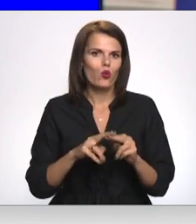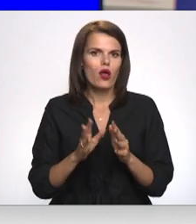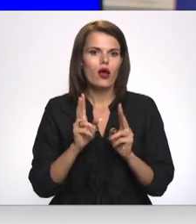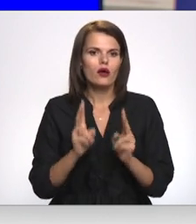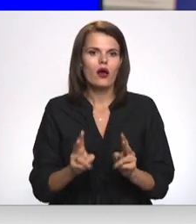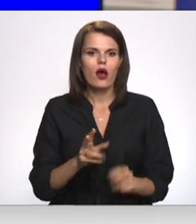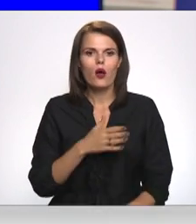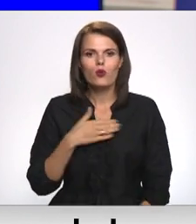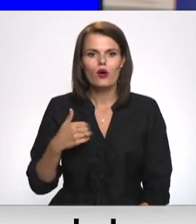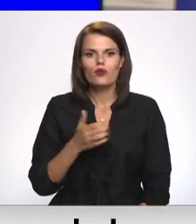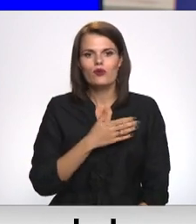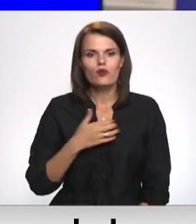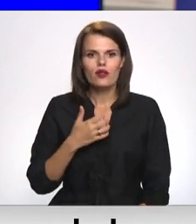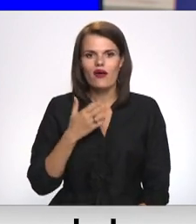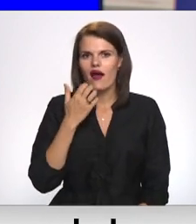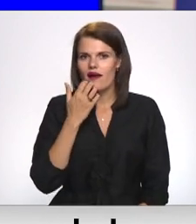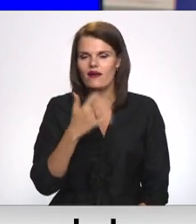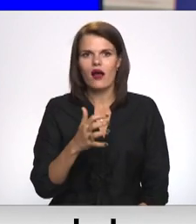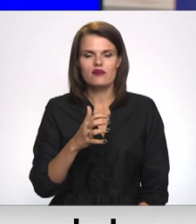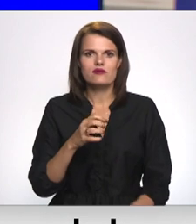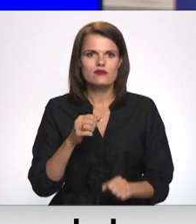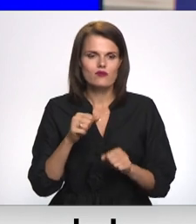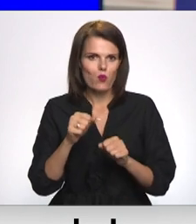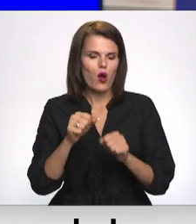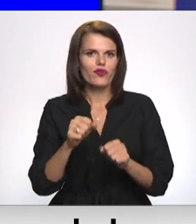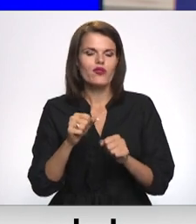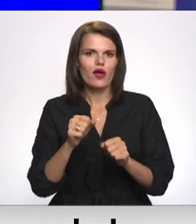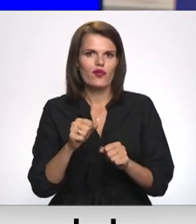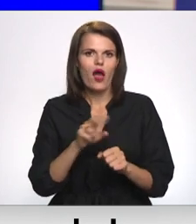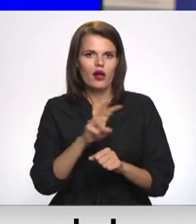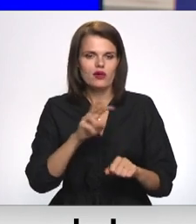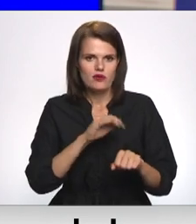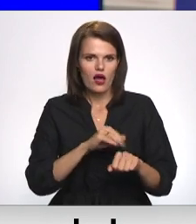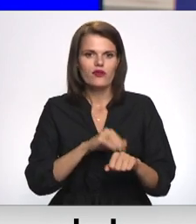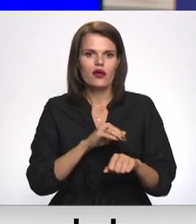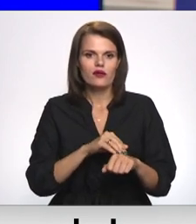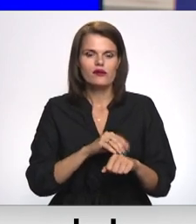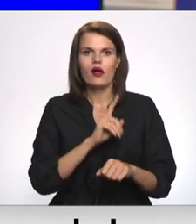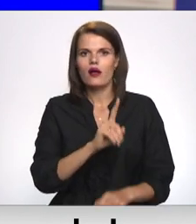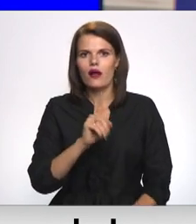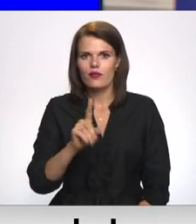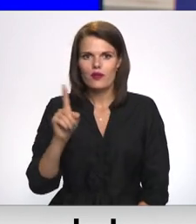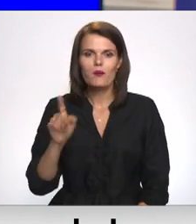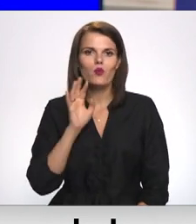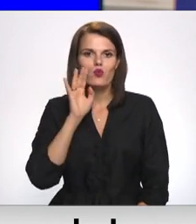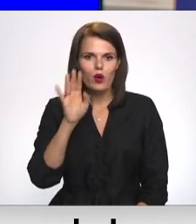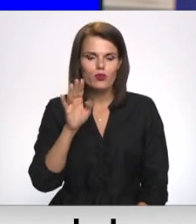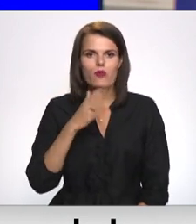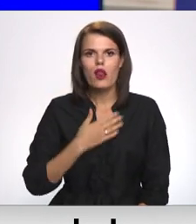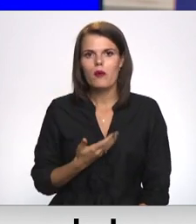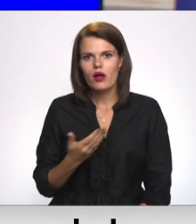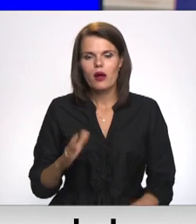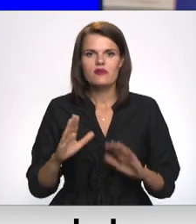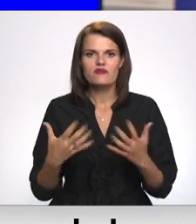ļoti karsts modinātāja pulkstenis, kas atgādinās katram topošajam labklājības